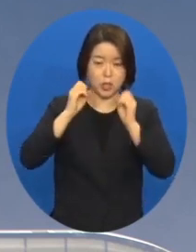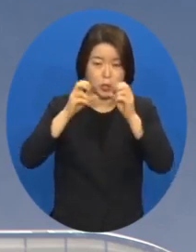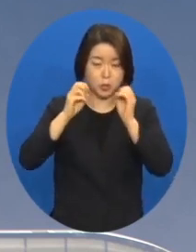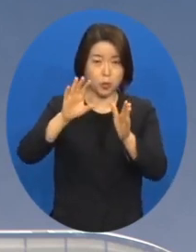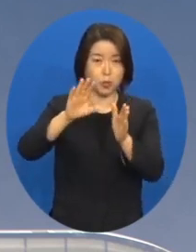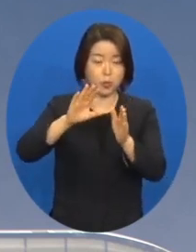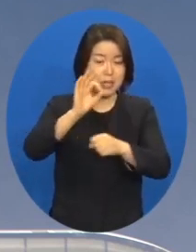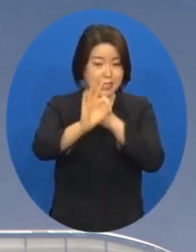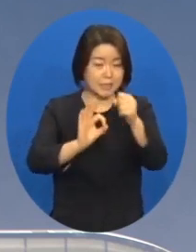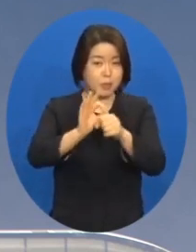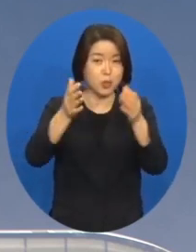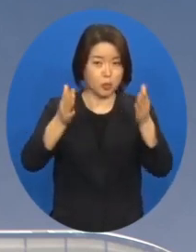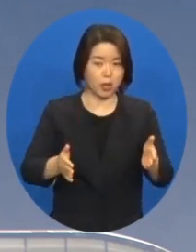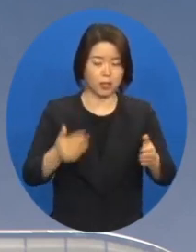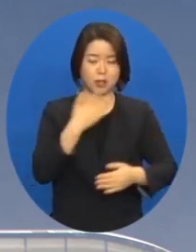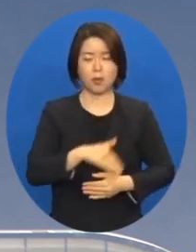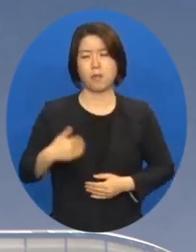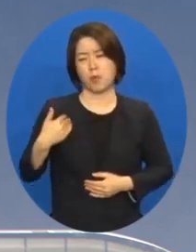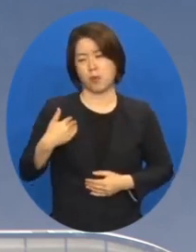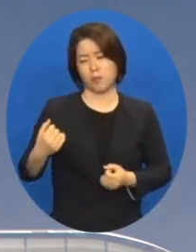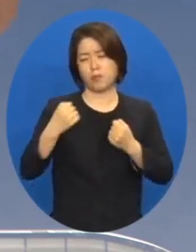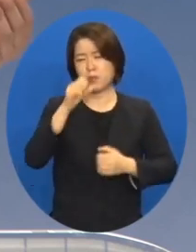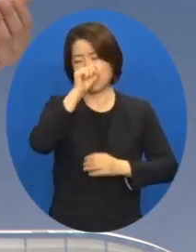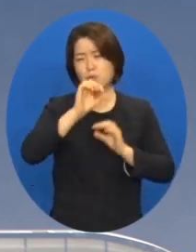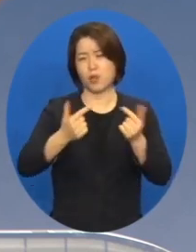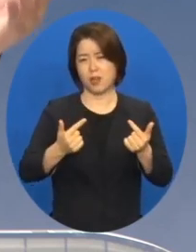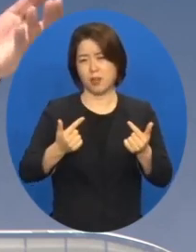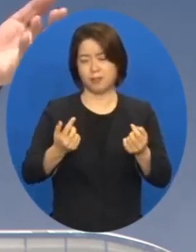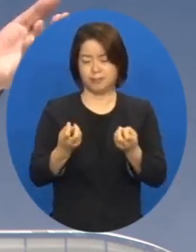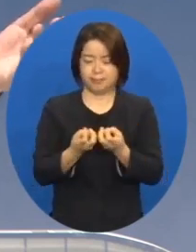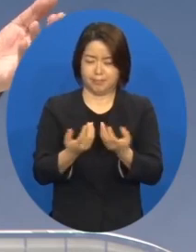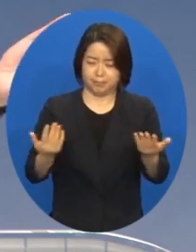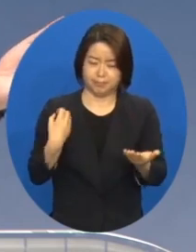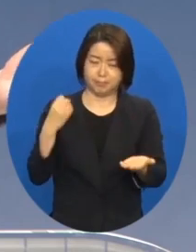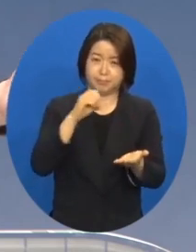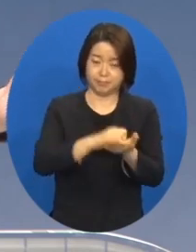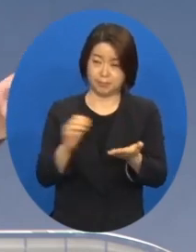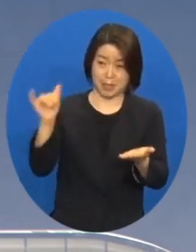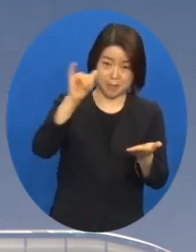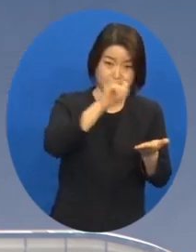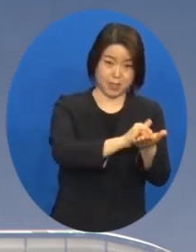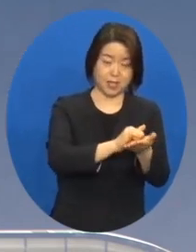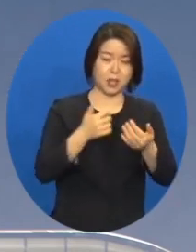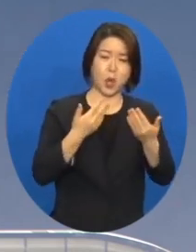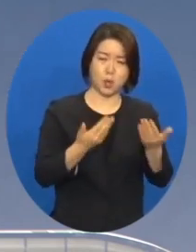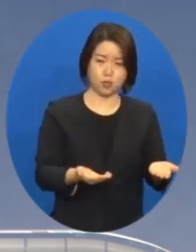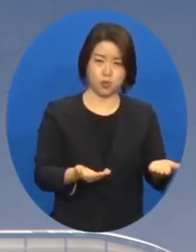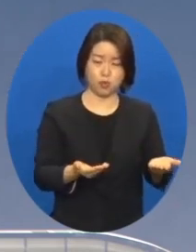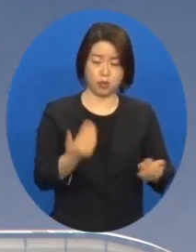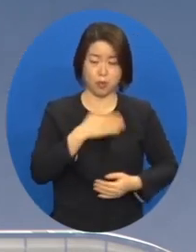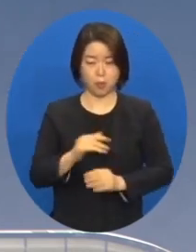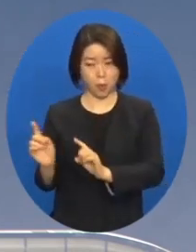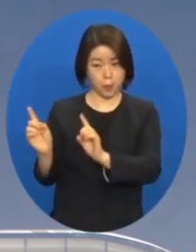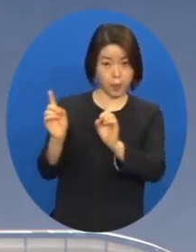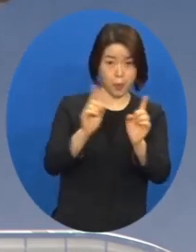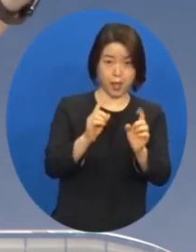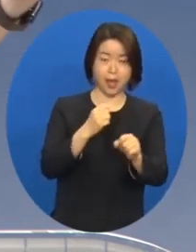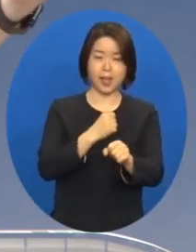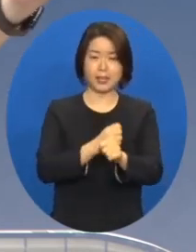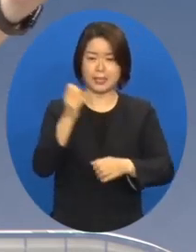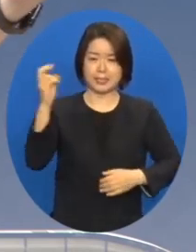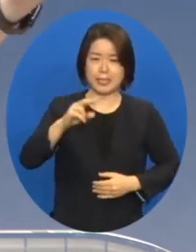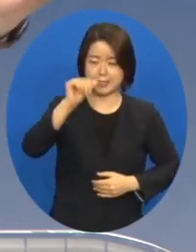건강을 상했습니다. 할 수 없이 영국으로 돌아와서 요양을 하게 되었는데 몸이 회복이 되니까 그는 다시